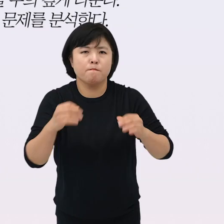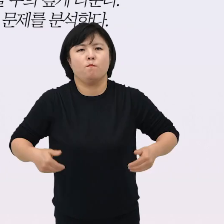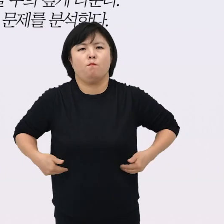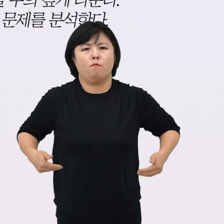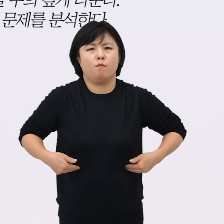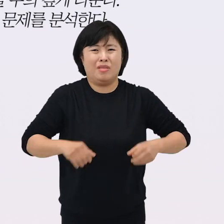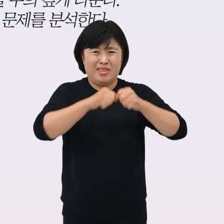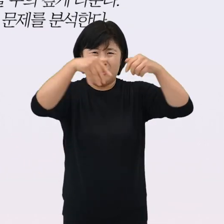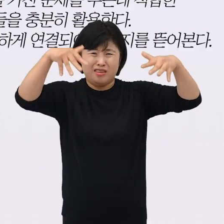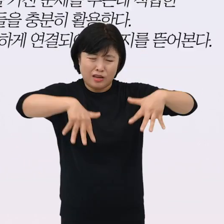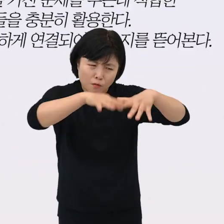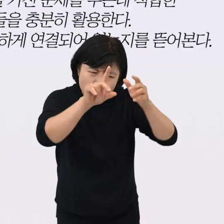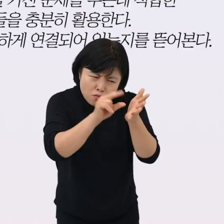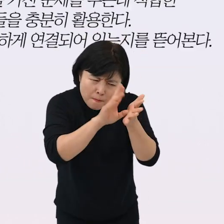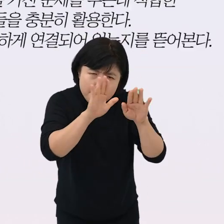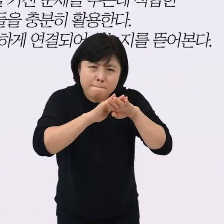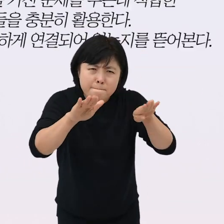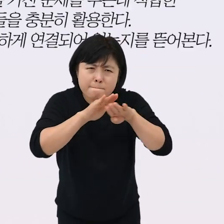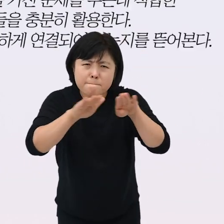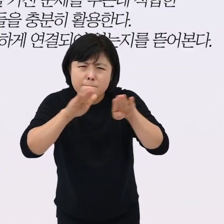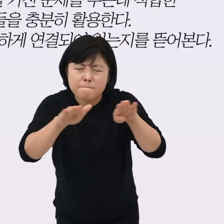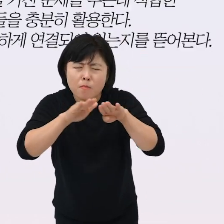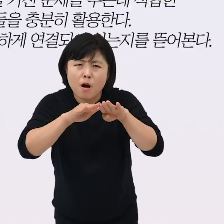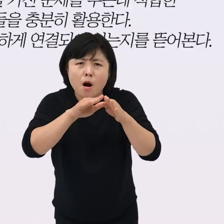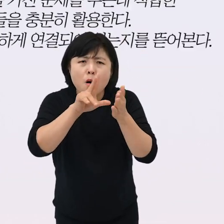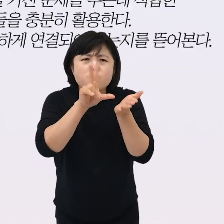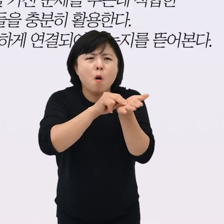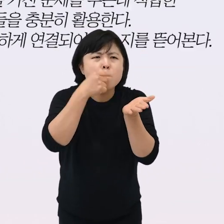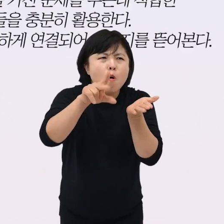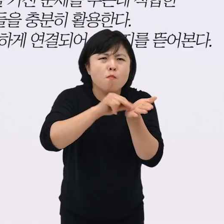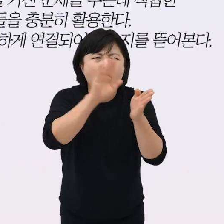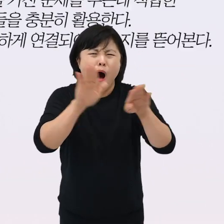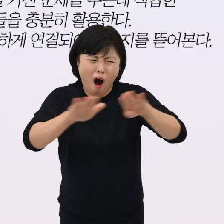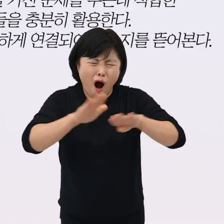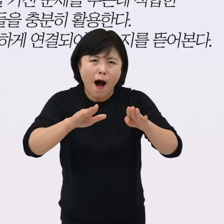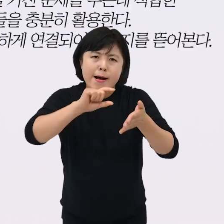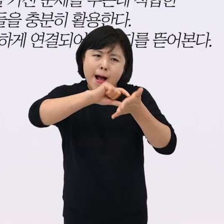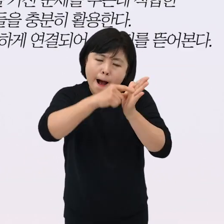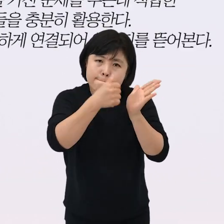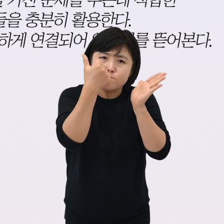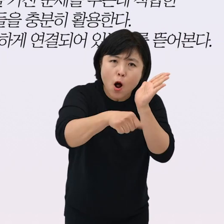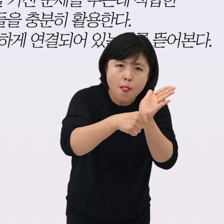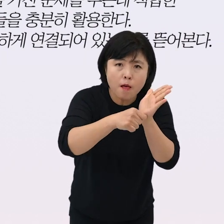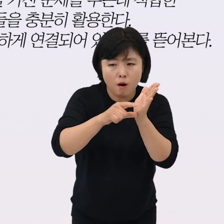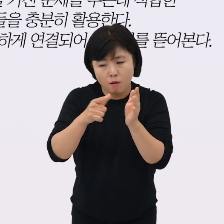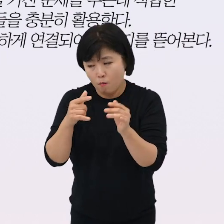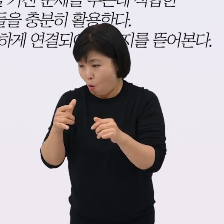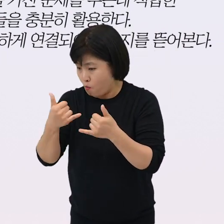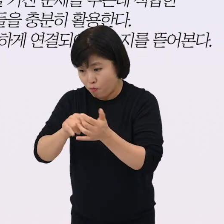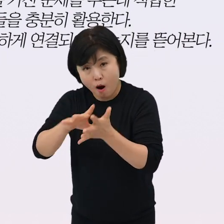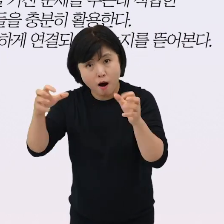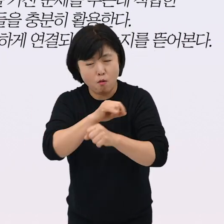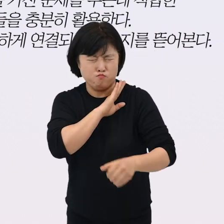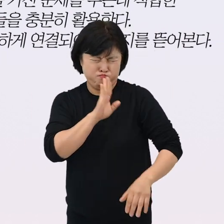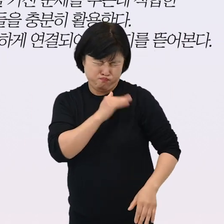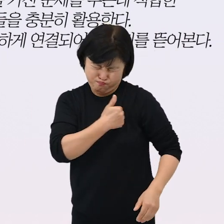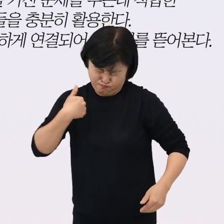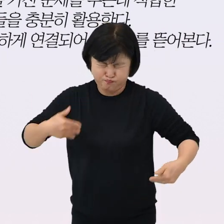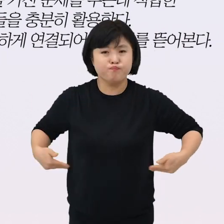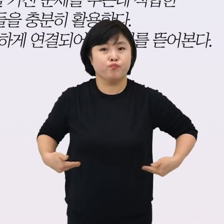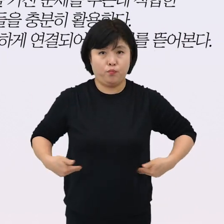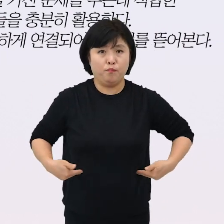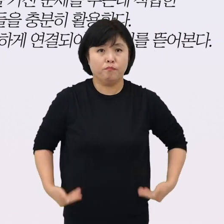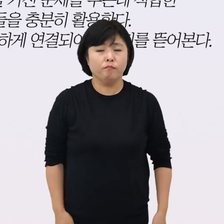체계적으로 문제를 분석한다. 그렇게 분석된 구조를 가진 문제를 푸는데 적합한 도구와 장비들을 충분히